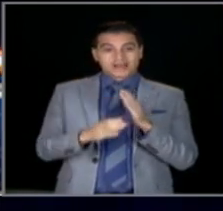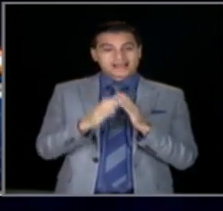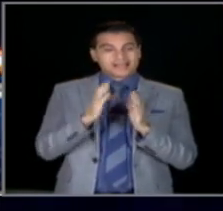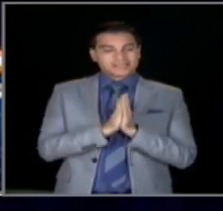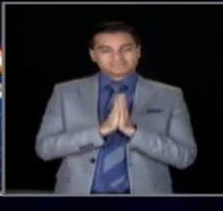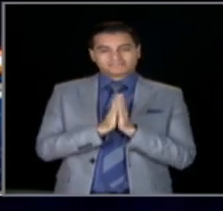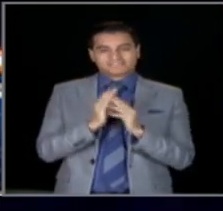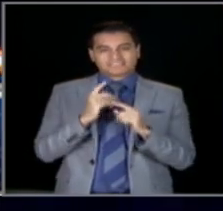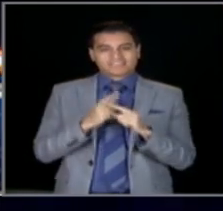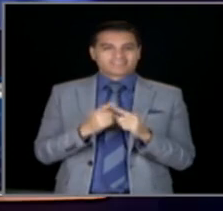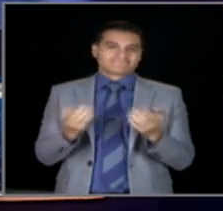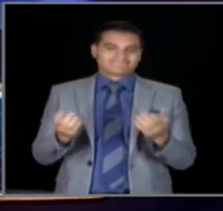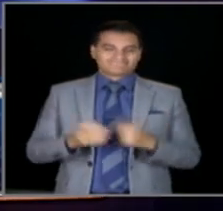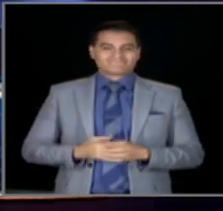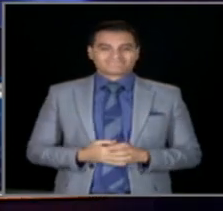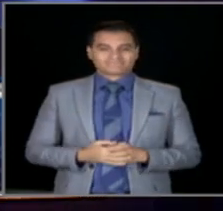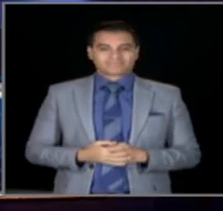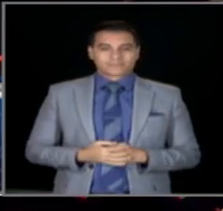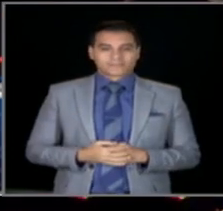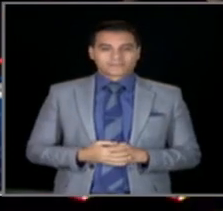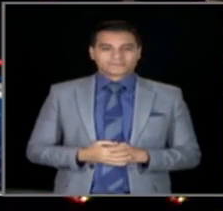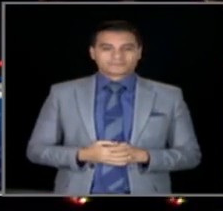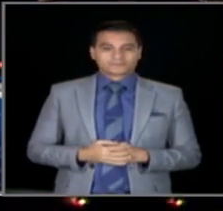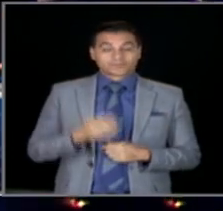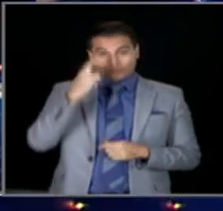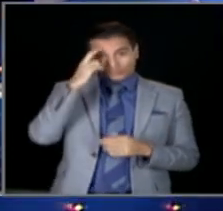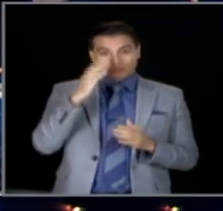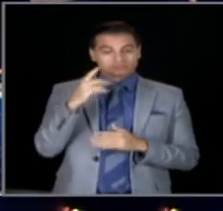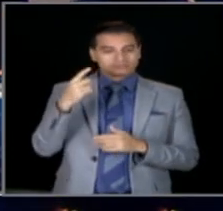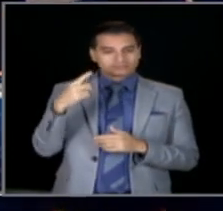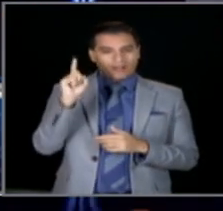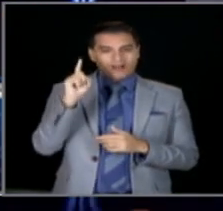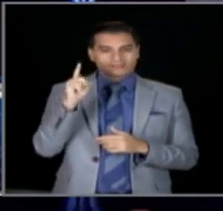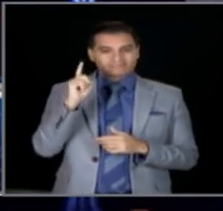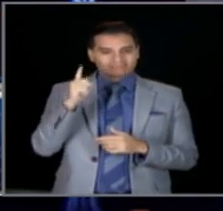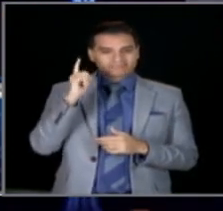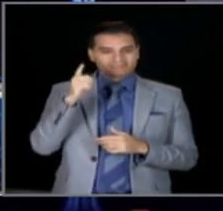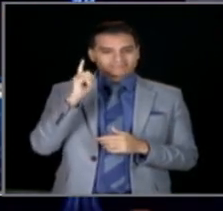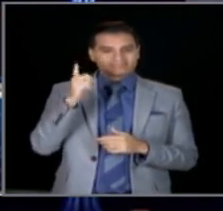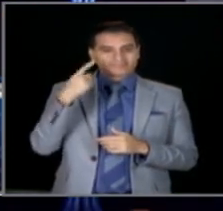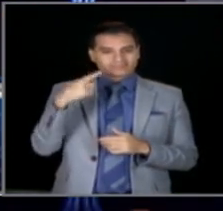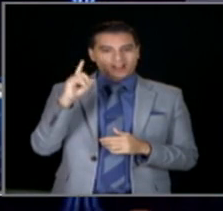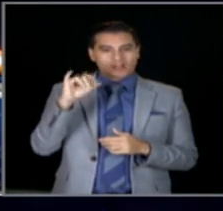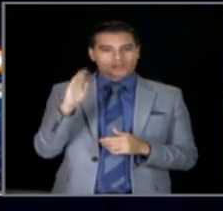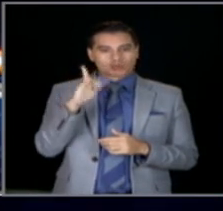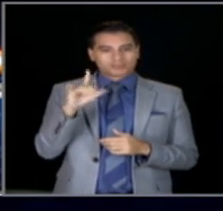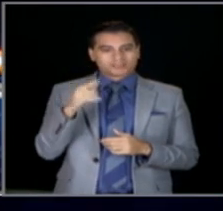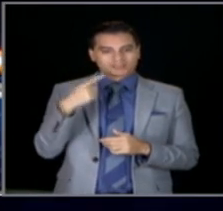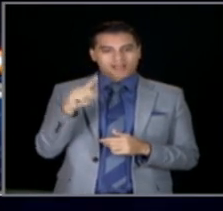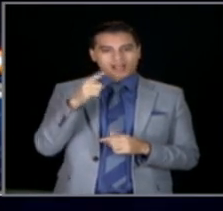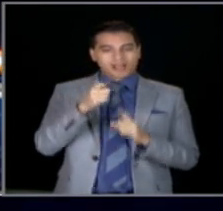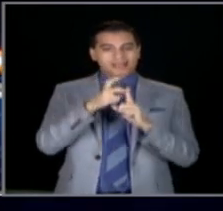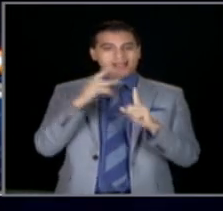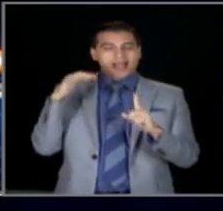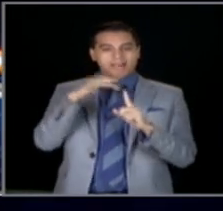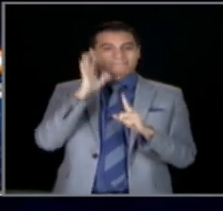للأسف الشديد، إجابة خاطئة. السعودية. طيب. أيوة بالظبط يا محمود يا يسري، ده مزار